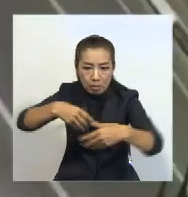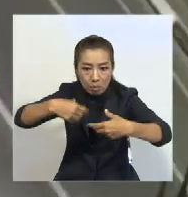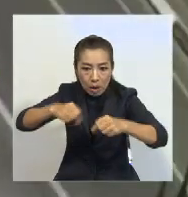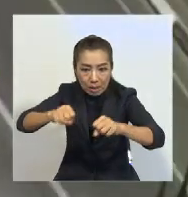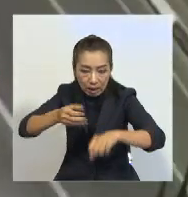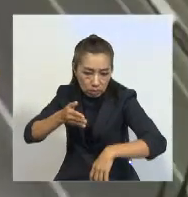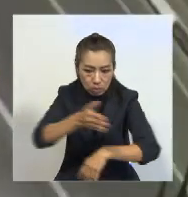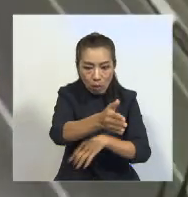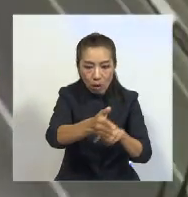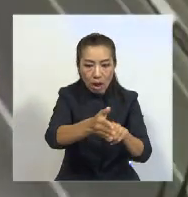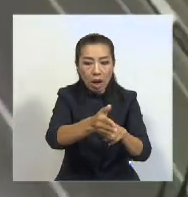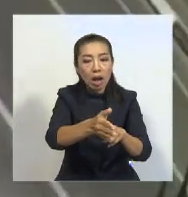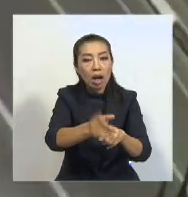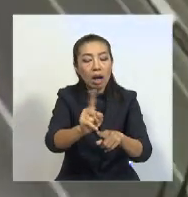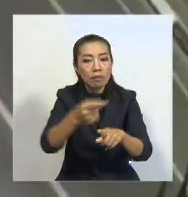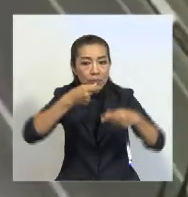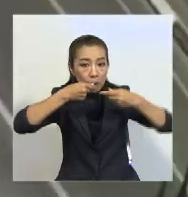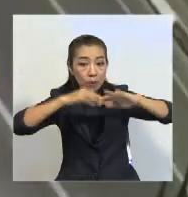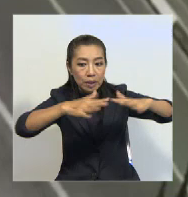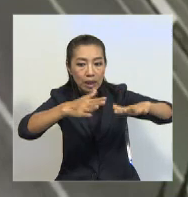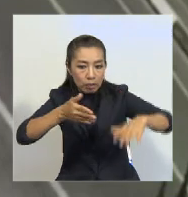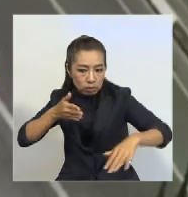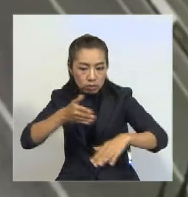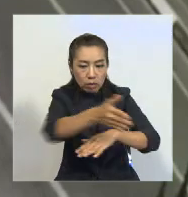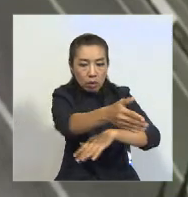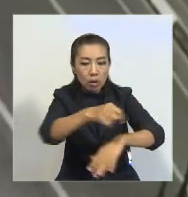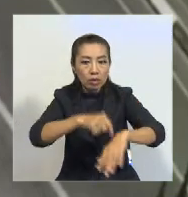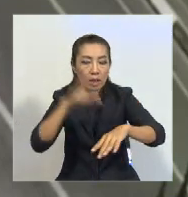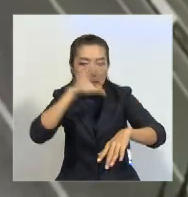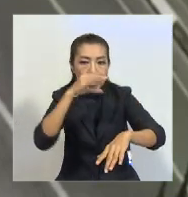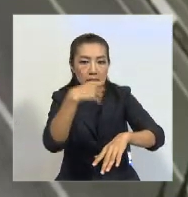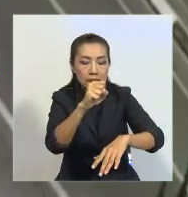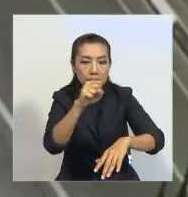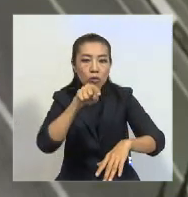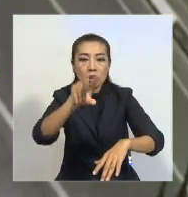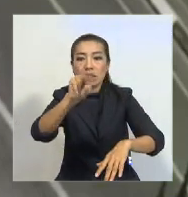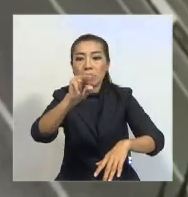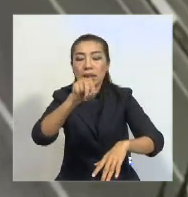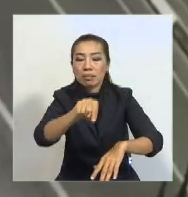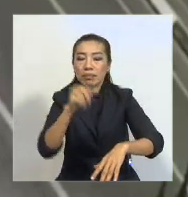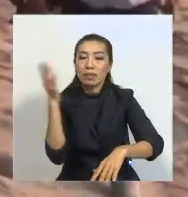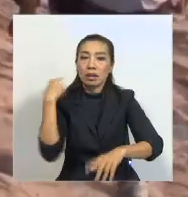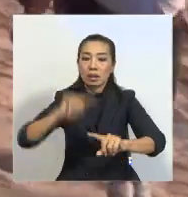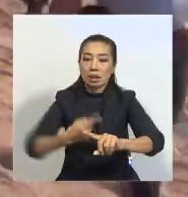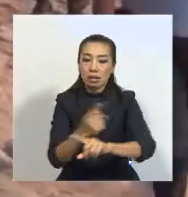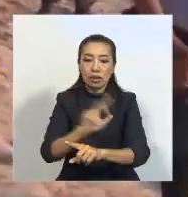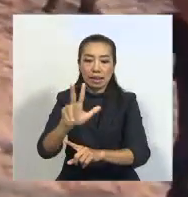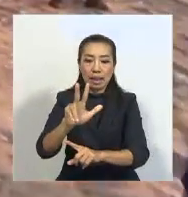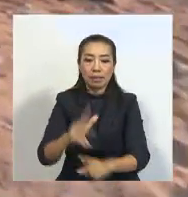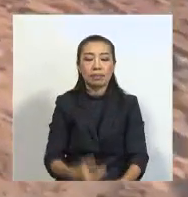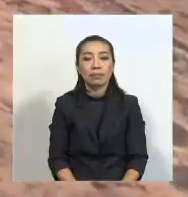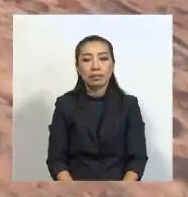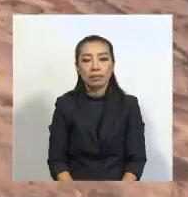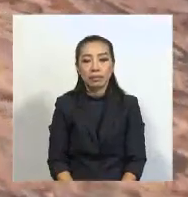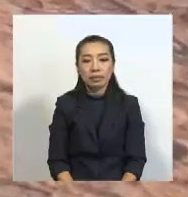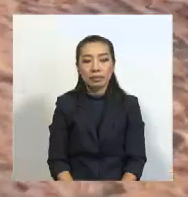รยานยนต์1คันขับผ่านเลียบชายหาดในเวลาประมาณ 22:30 นาทีของวันที่3มกราคมที่ผ่านม